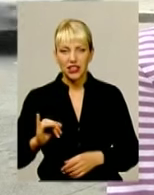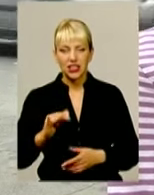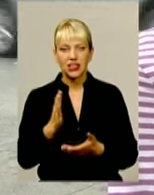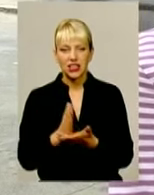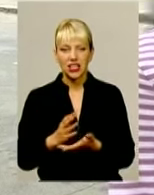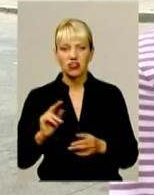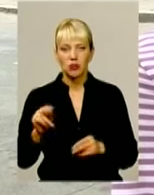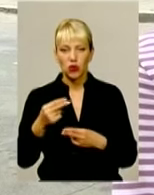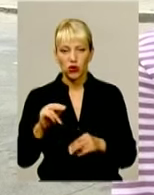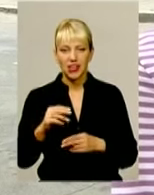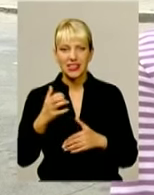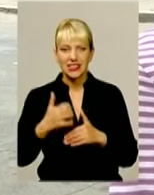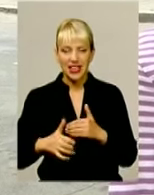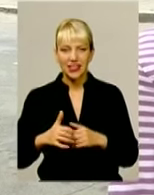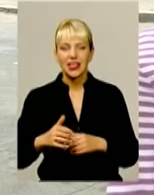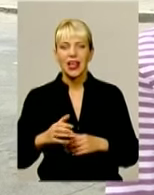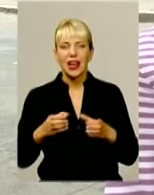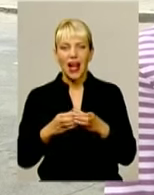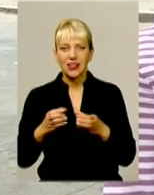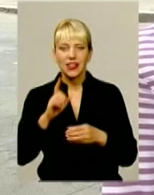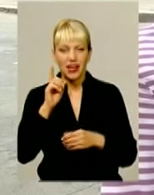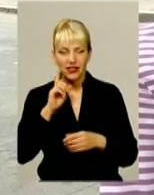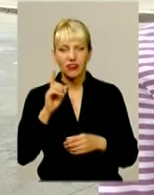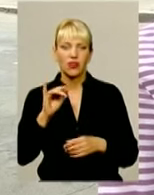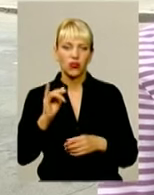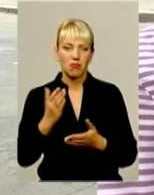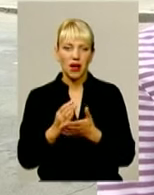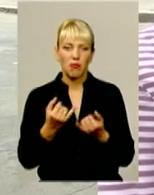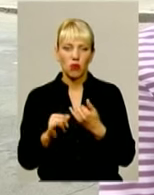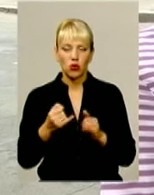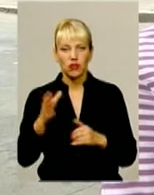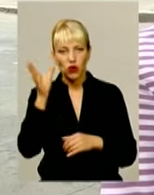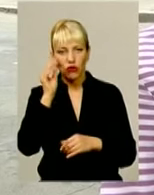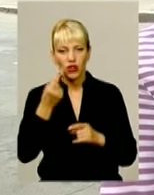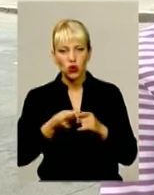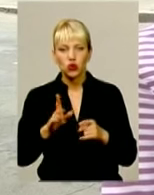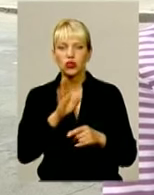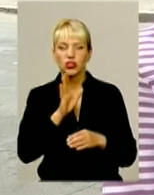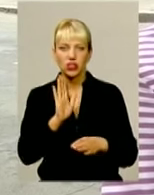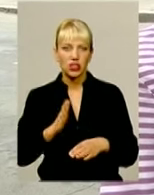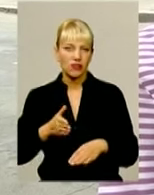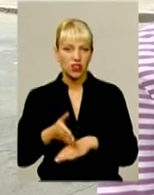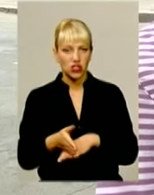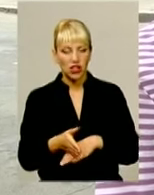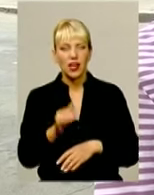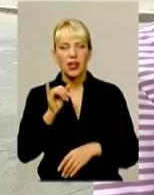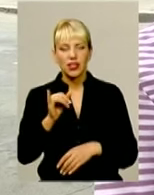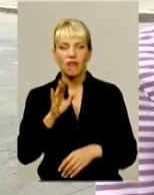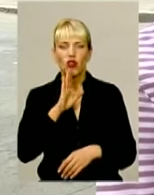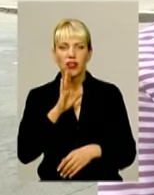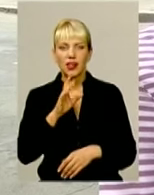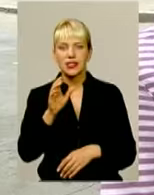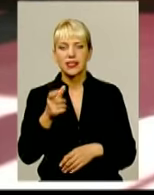серед кадетів ми маємо бронзу. Це з урахуванням того, що спортсменка лише зайшла. Вона серед своїх